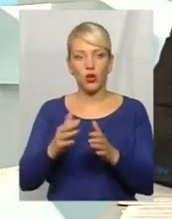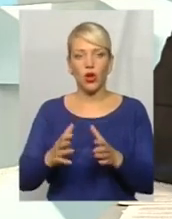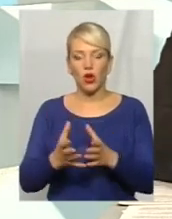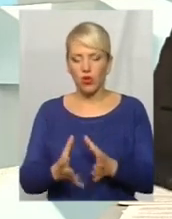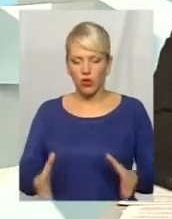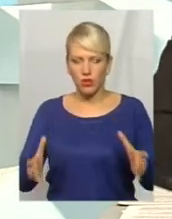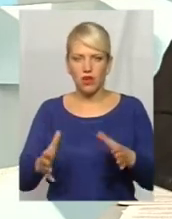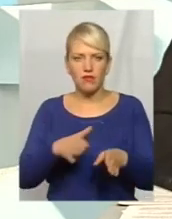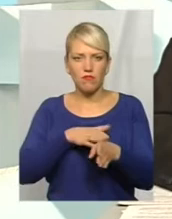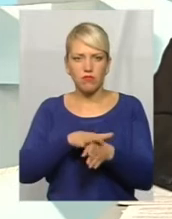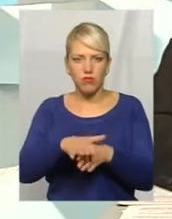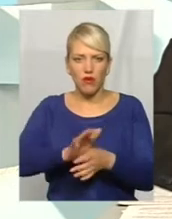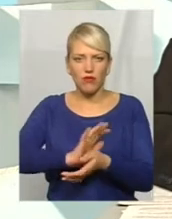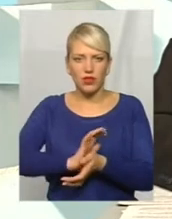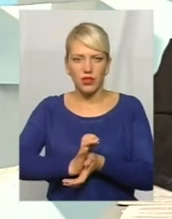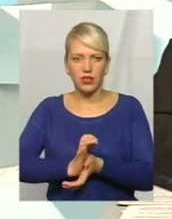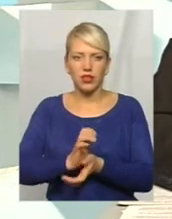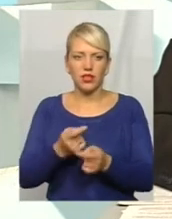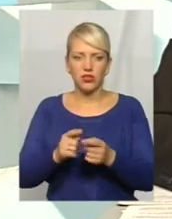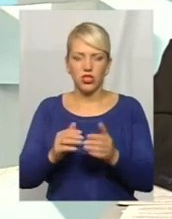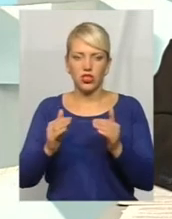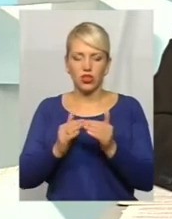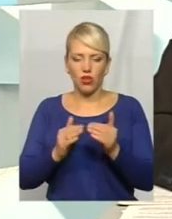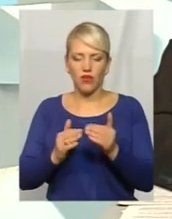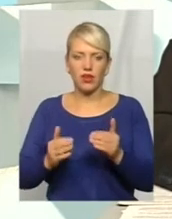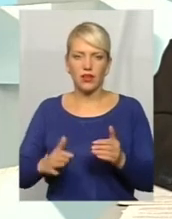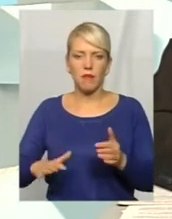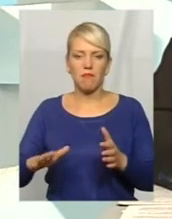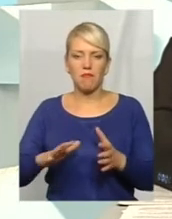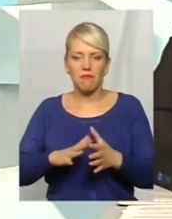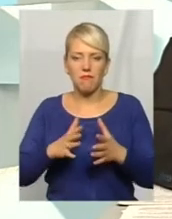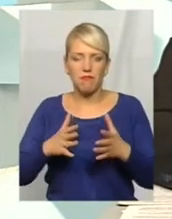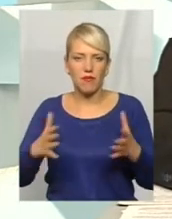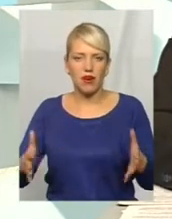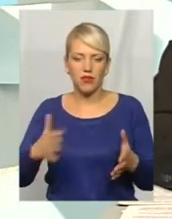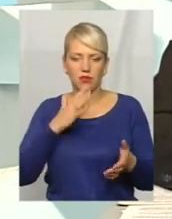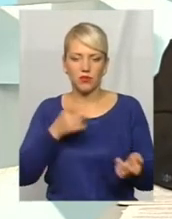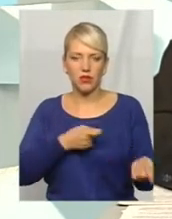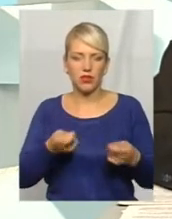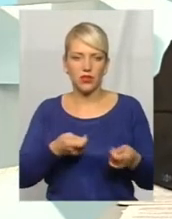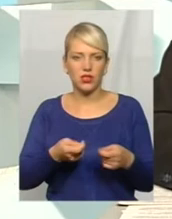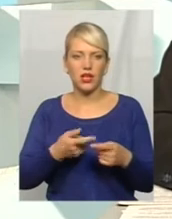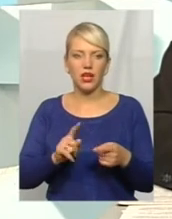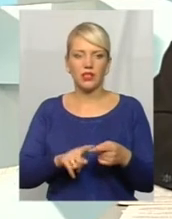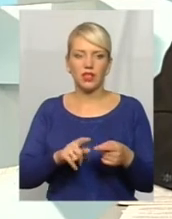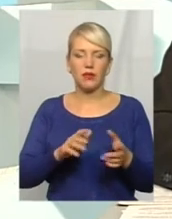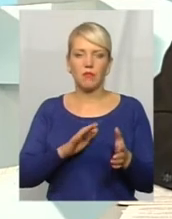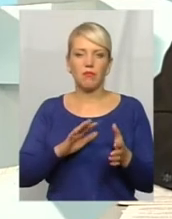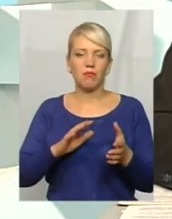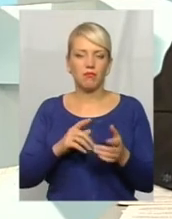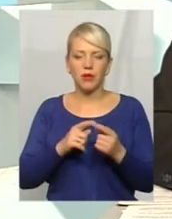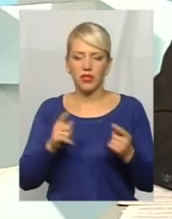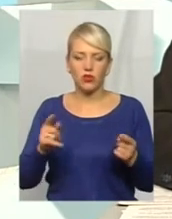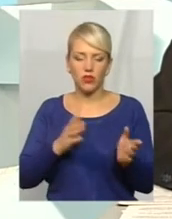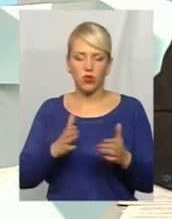переповнені от з цього житлового масиву, люди туди приносять більшість, а на даний період відрегулювати це ніяк іншим способом